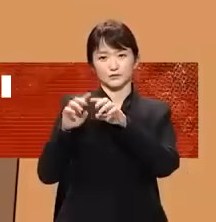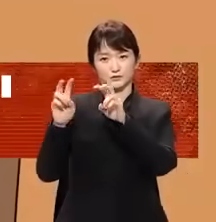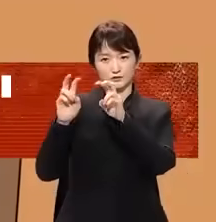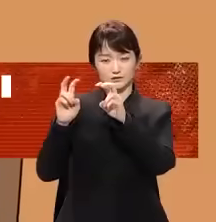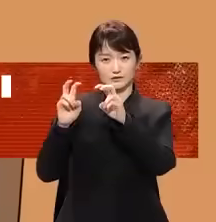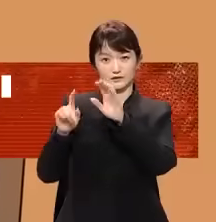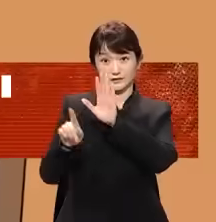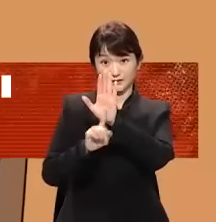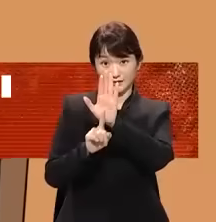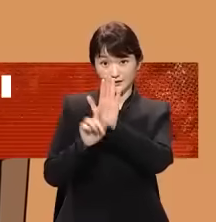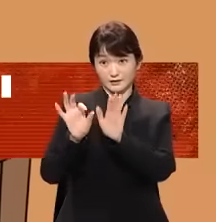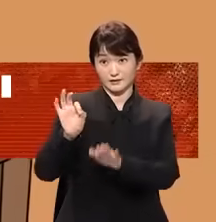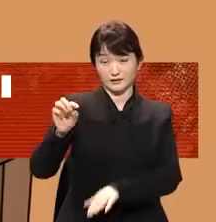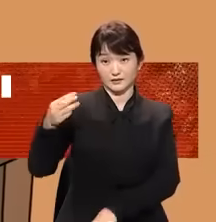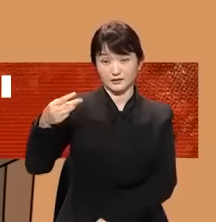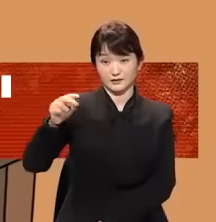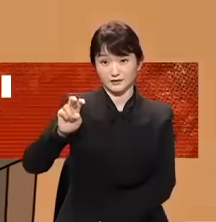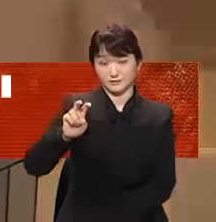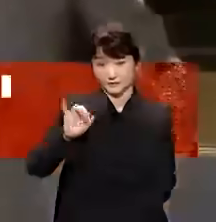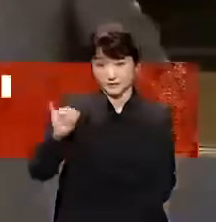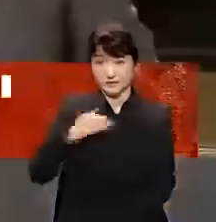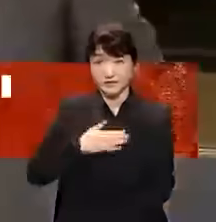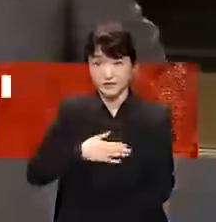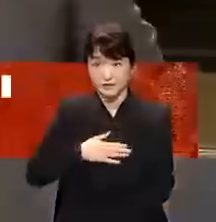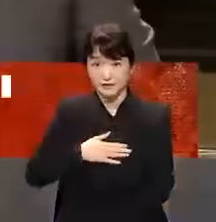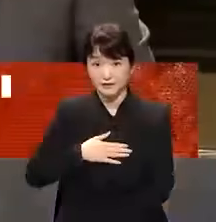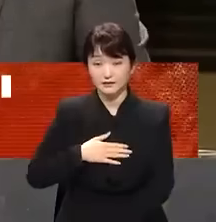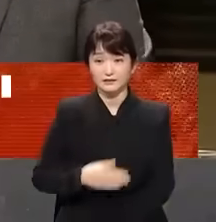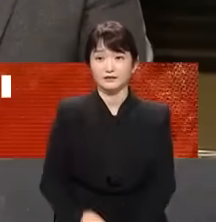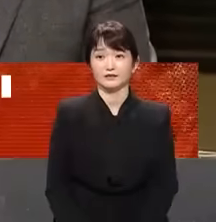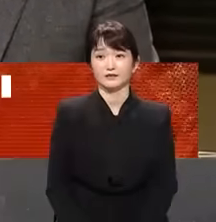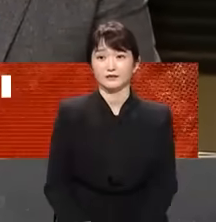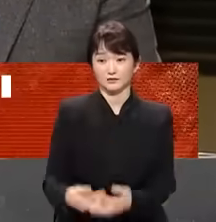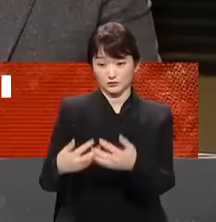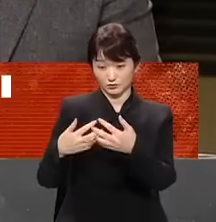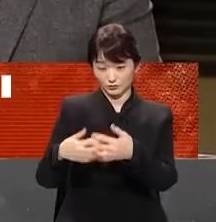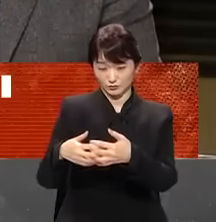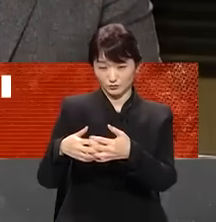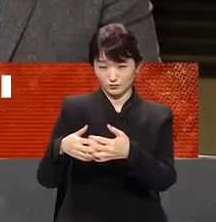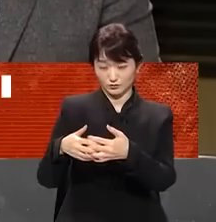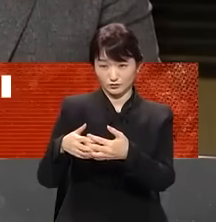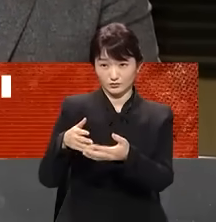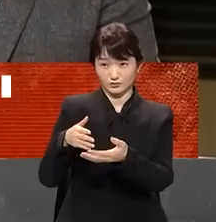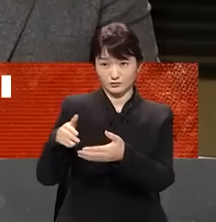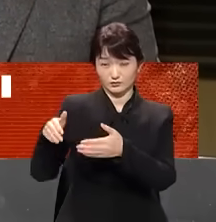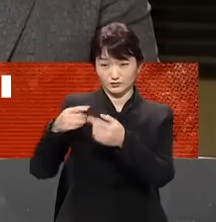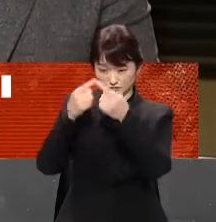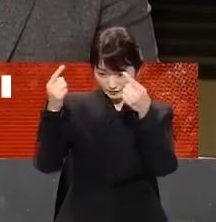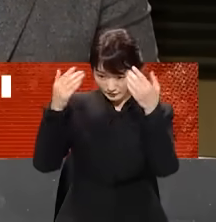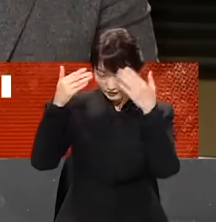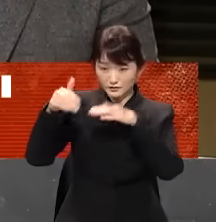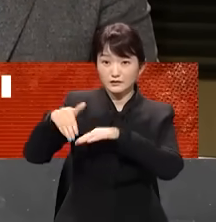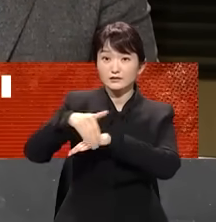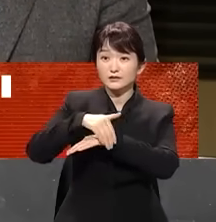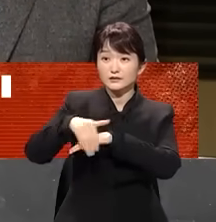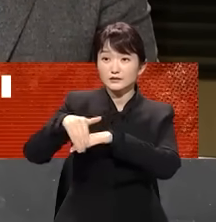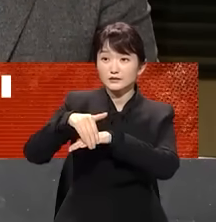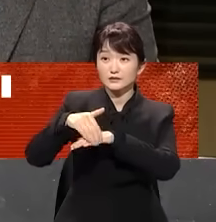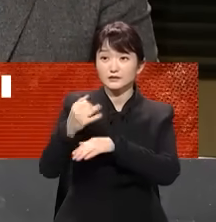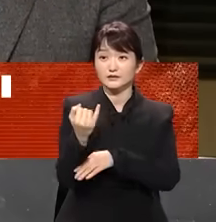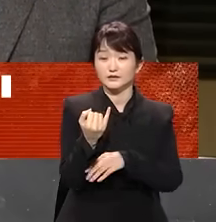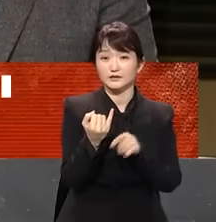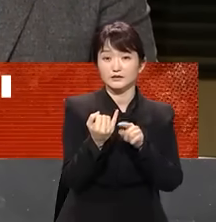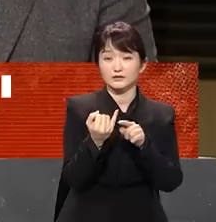아르미 예 아 진짜 저 저도 아 공대에 다니는 어떤 그때 그 뭐 여성